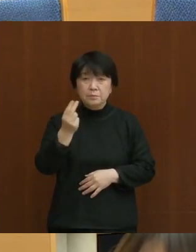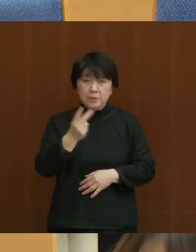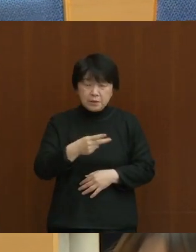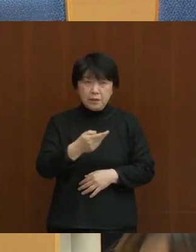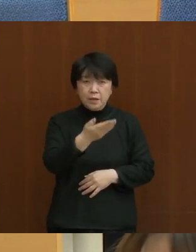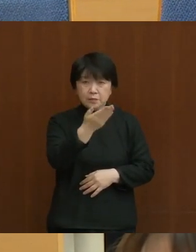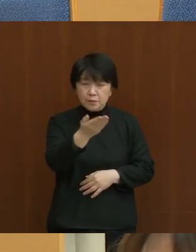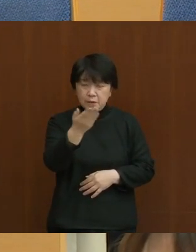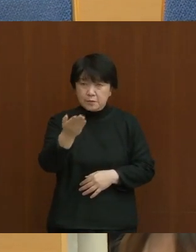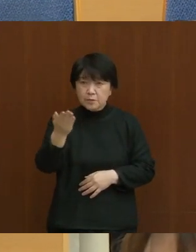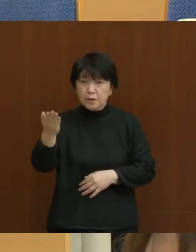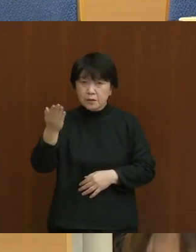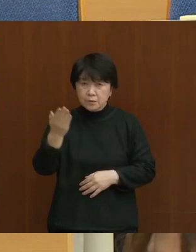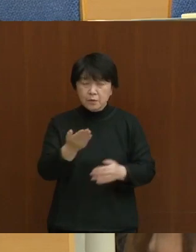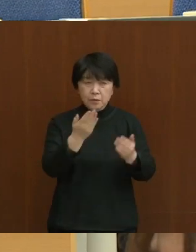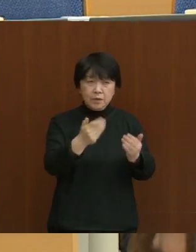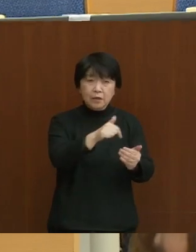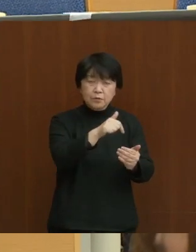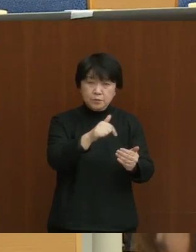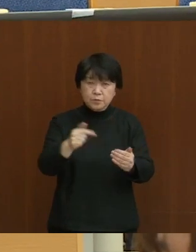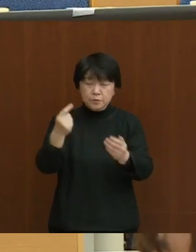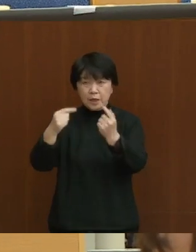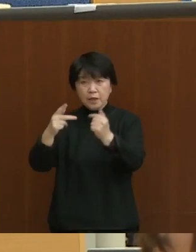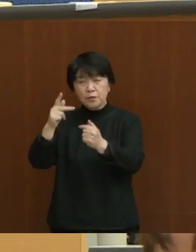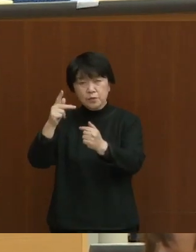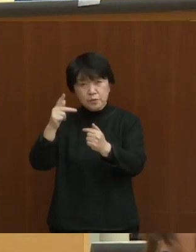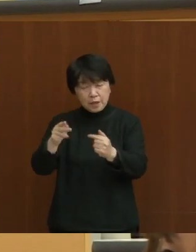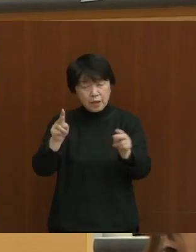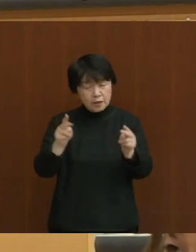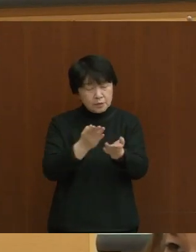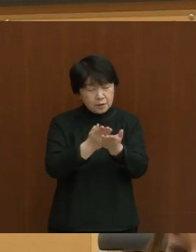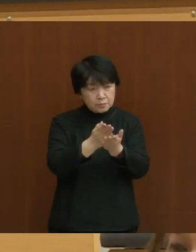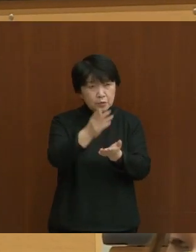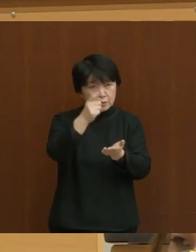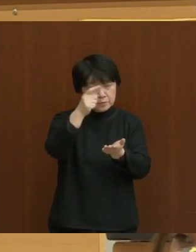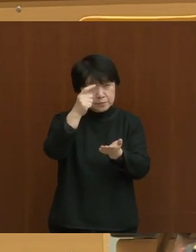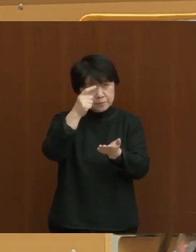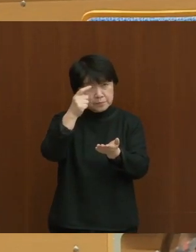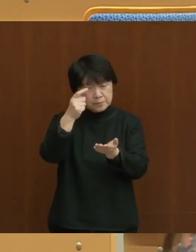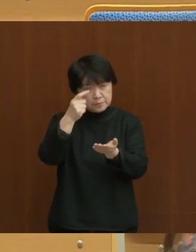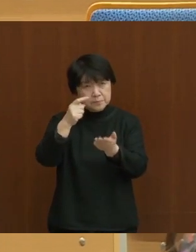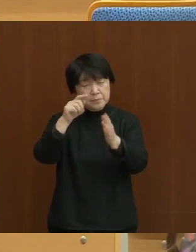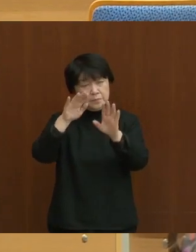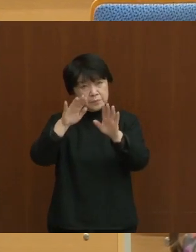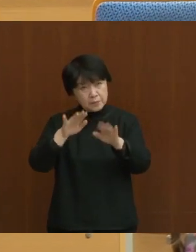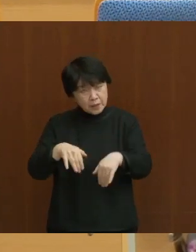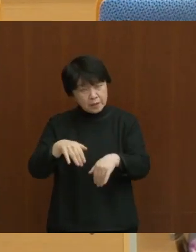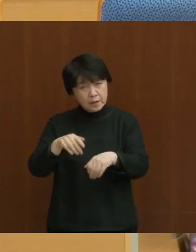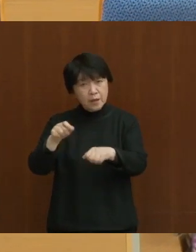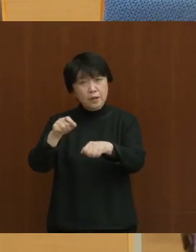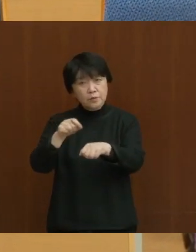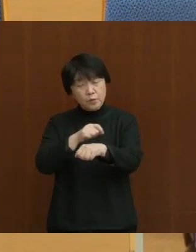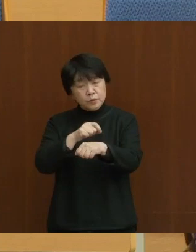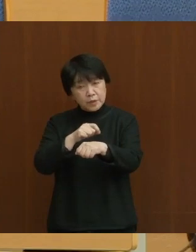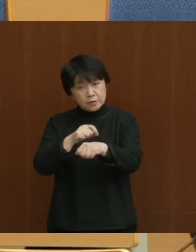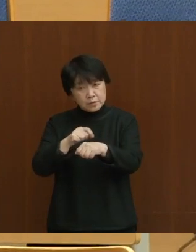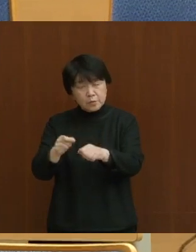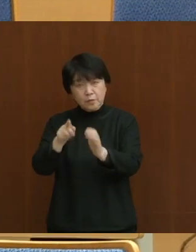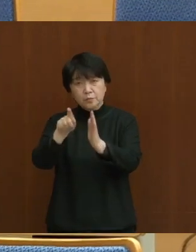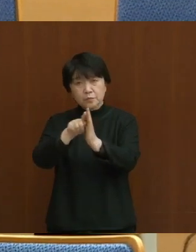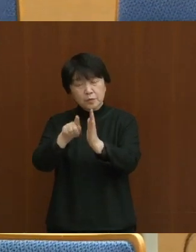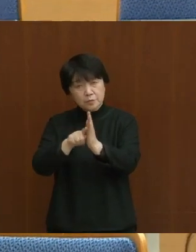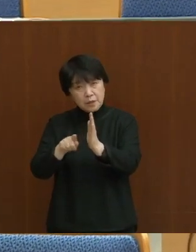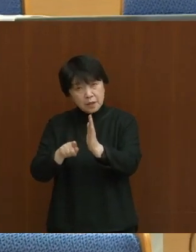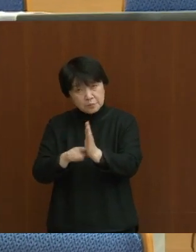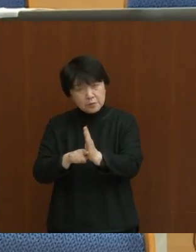ぞれの学部や研究科の専門領域を収めるとともに、特別副専攻プログラム、インター